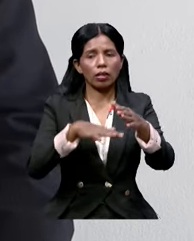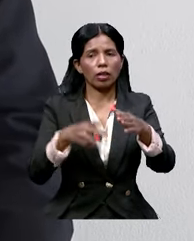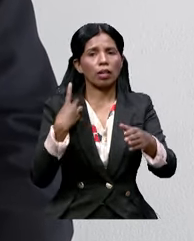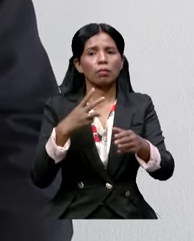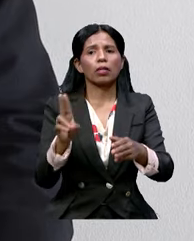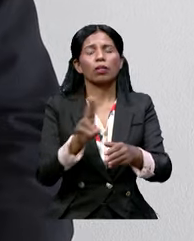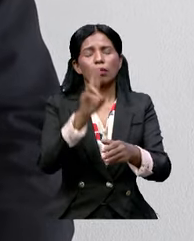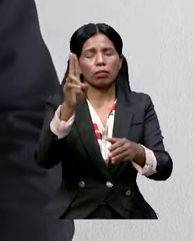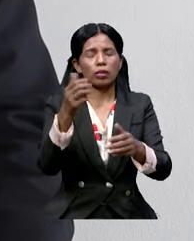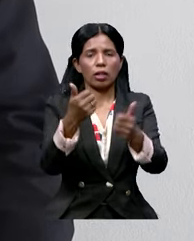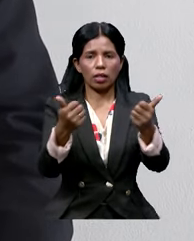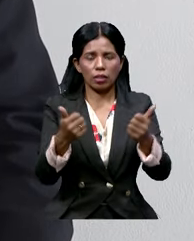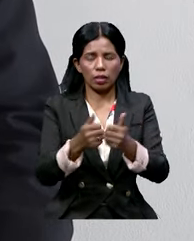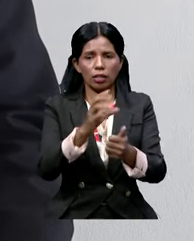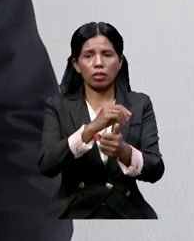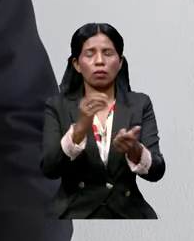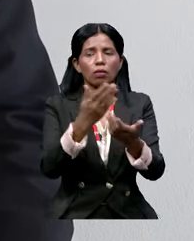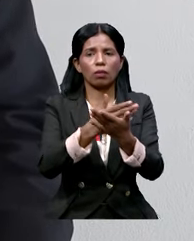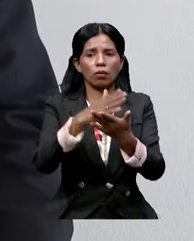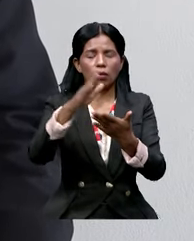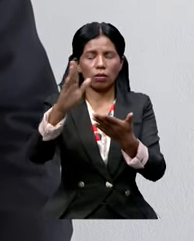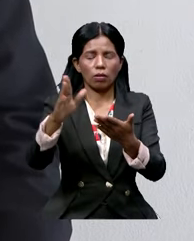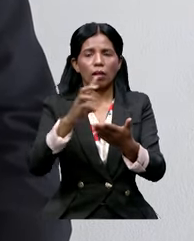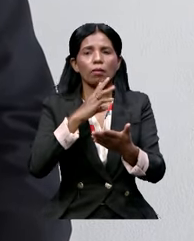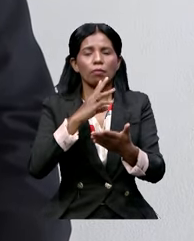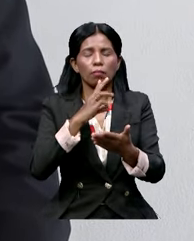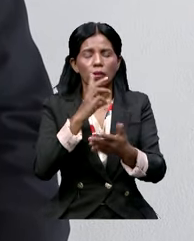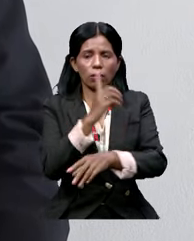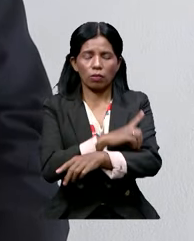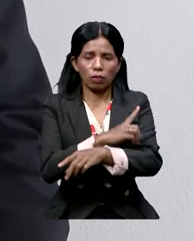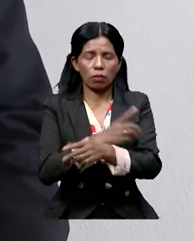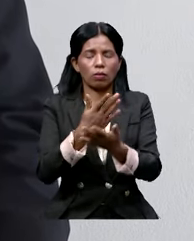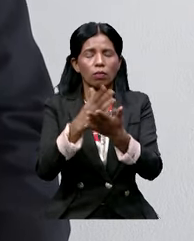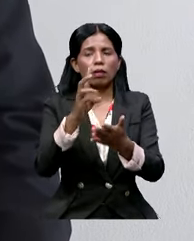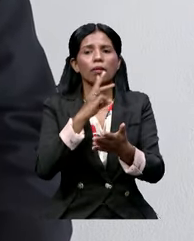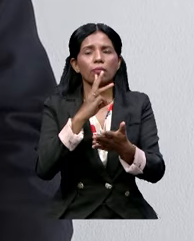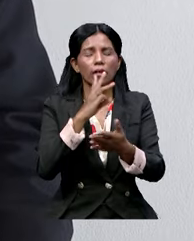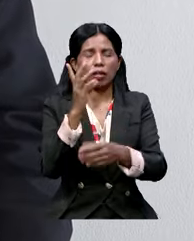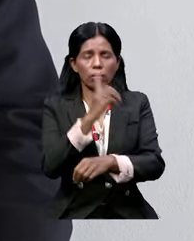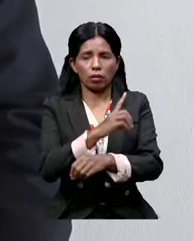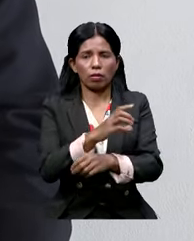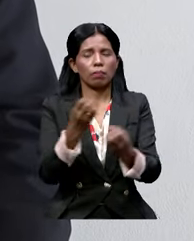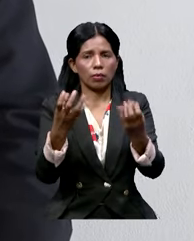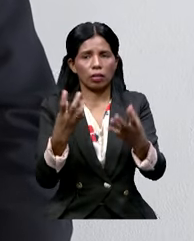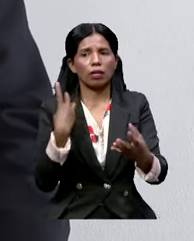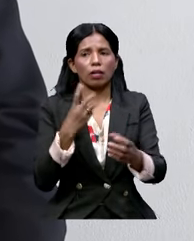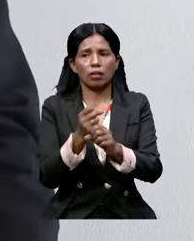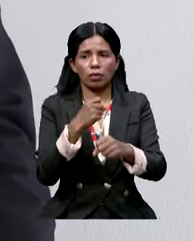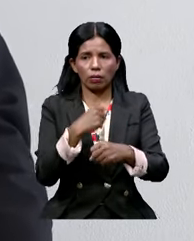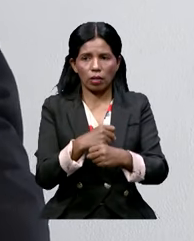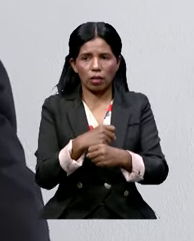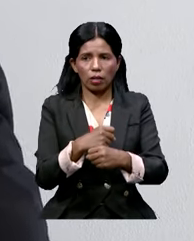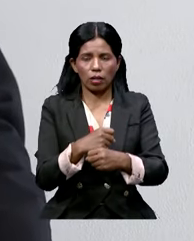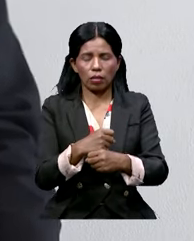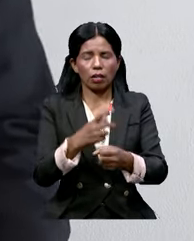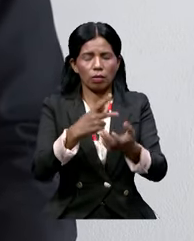uja genset no hola track bay ni lorong-lorong kuasi ruanulu ni barak los atu halo